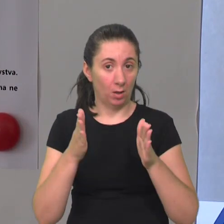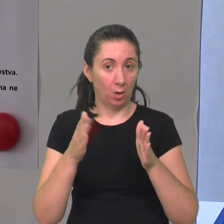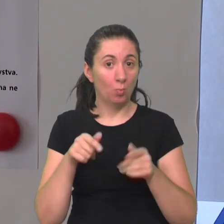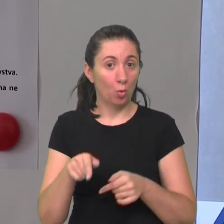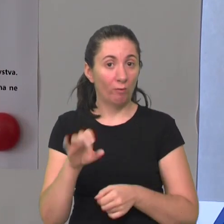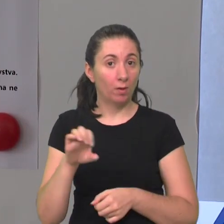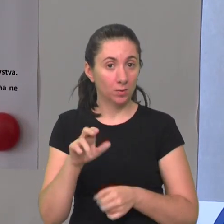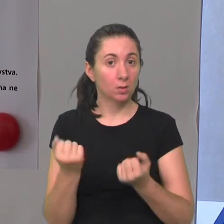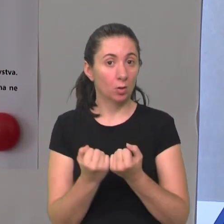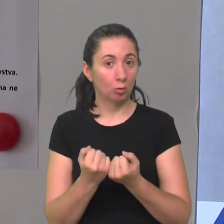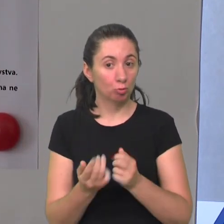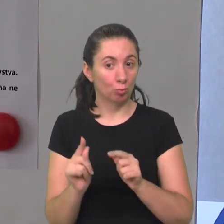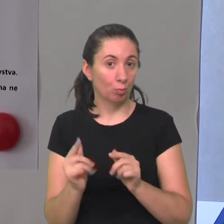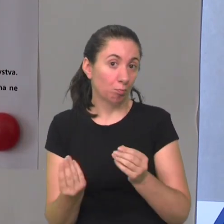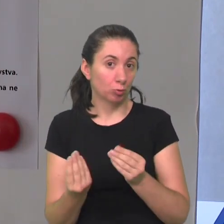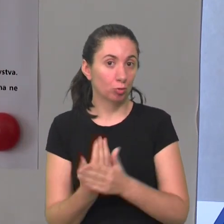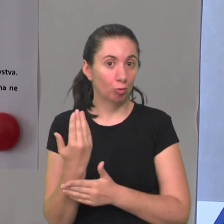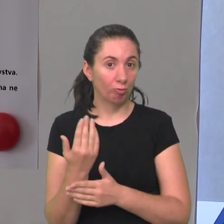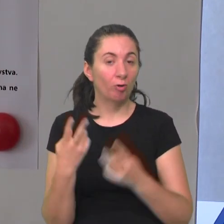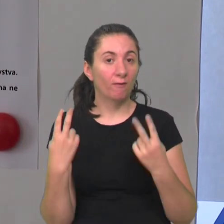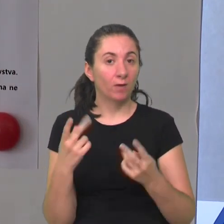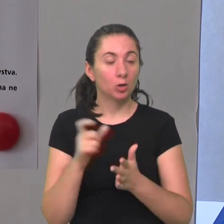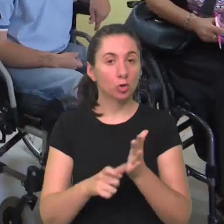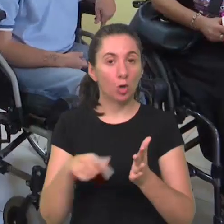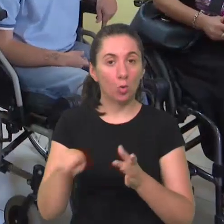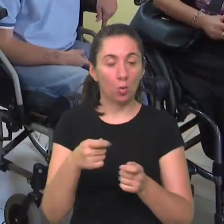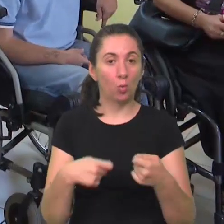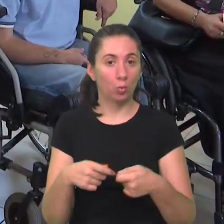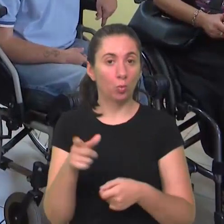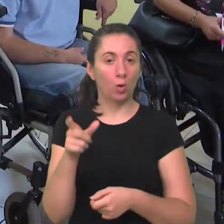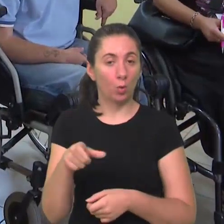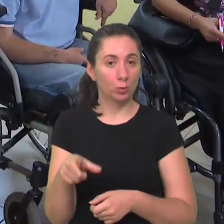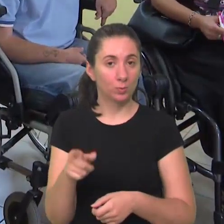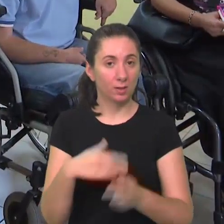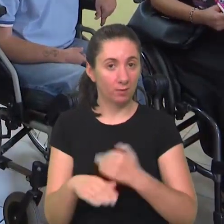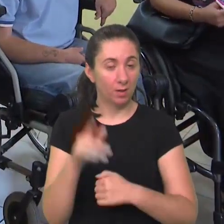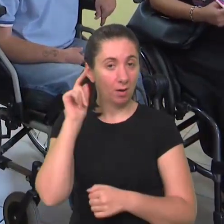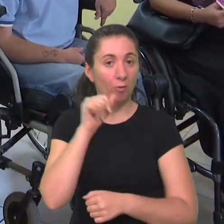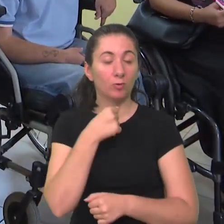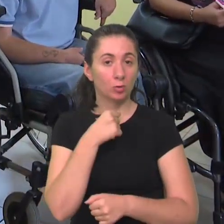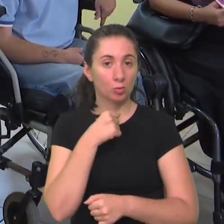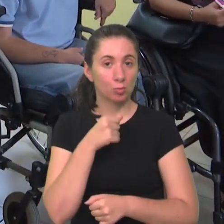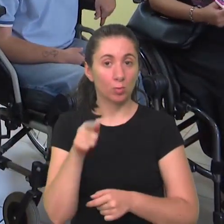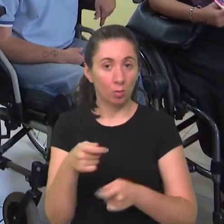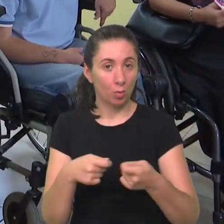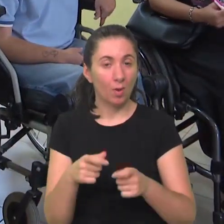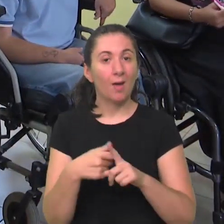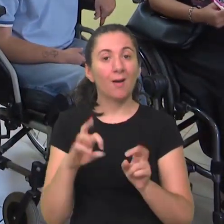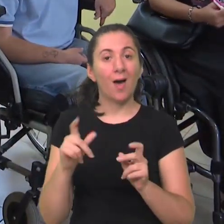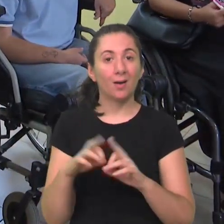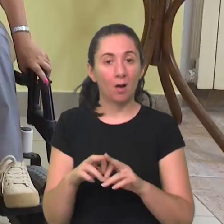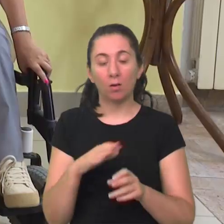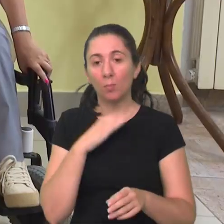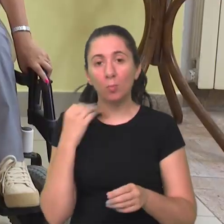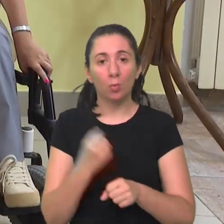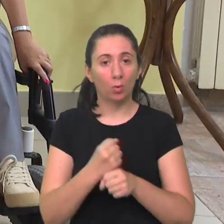i u ovoj emisiji naučili nešto novo. Vrijedni članovi Udruge osoba s invaliditetom Karlovačke županije te Udruge Karika